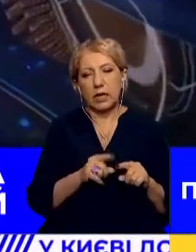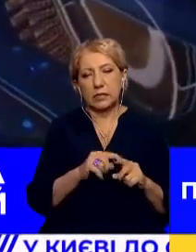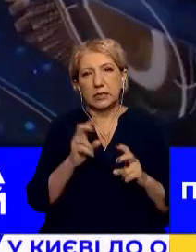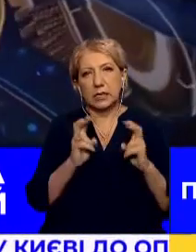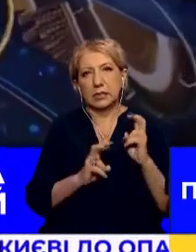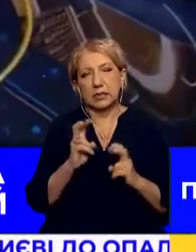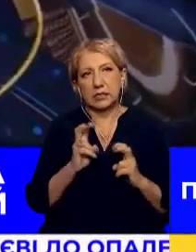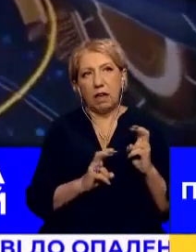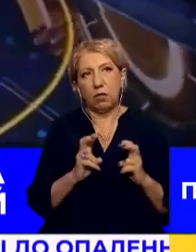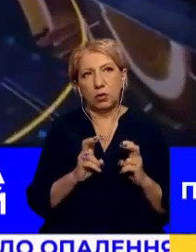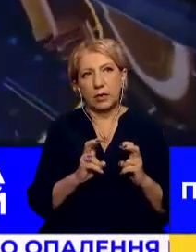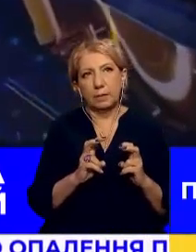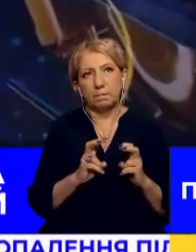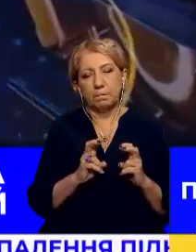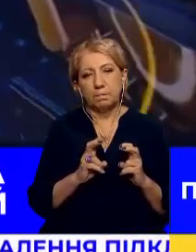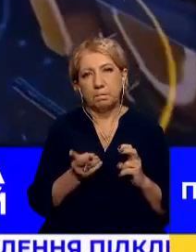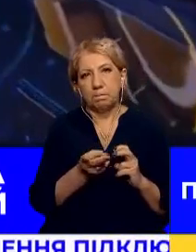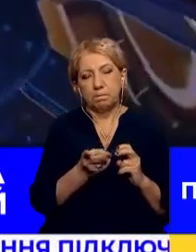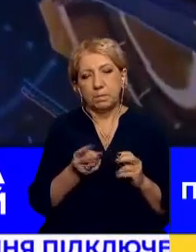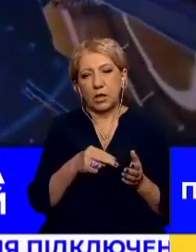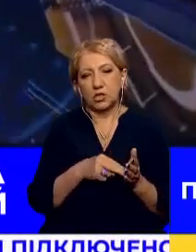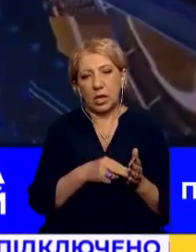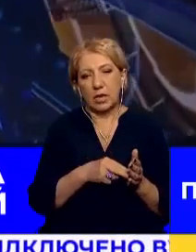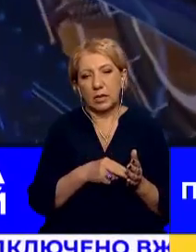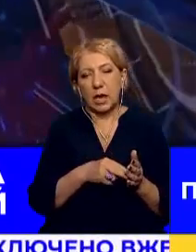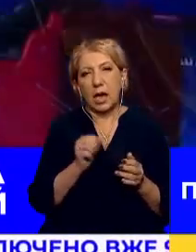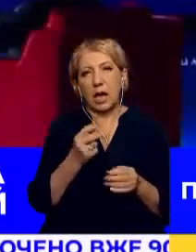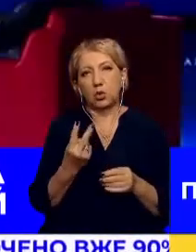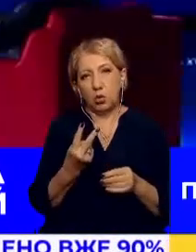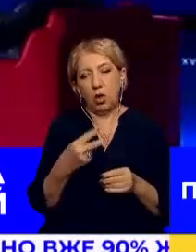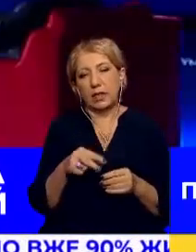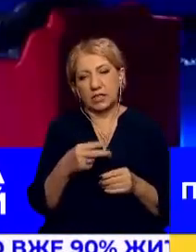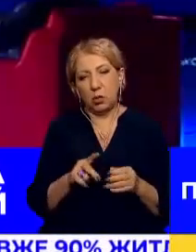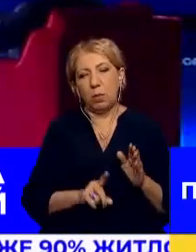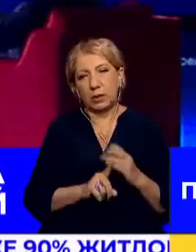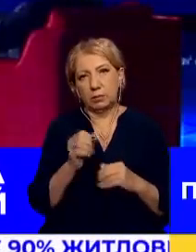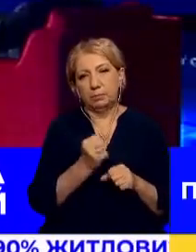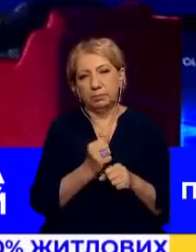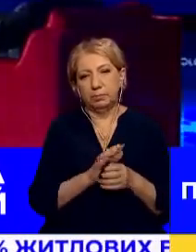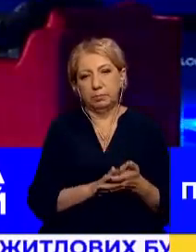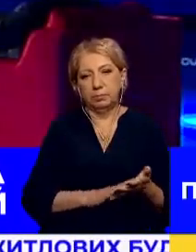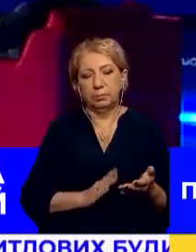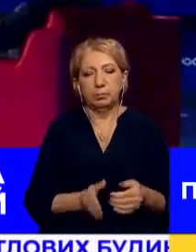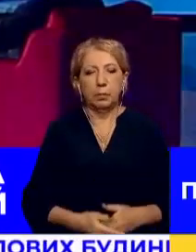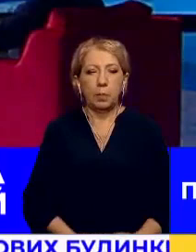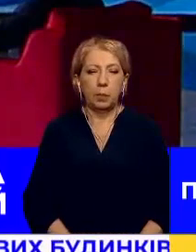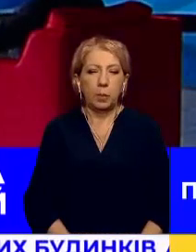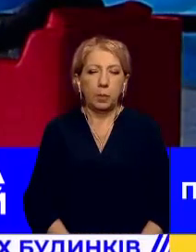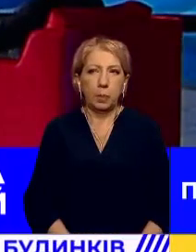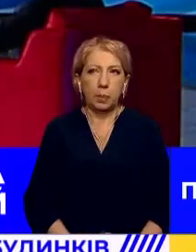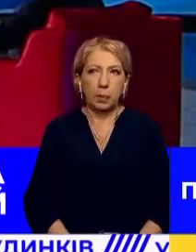завод і заводи стоять на профілактиці, але 2 листопада вони вже виходять з профілактики.